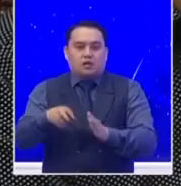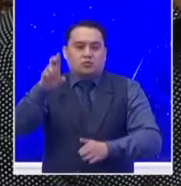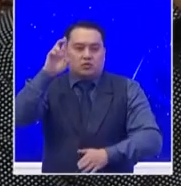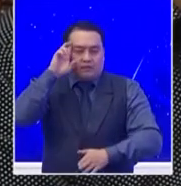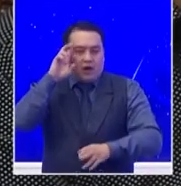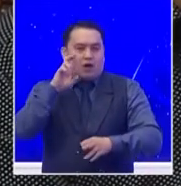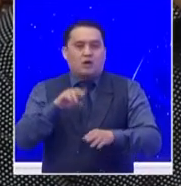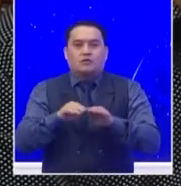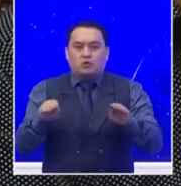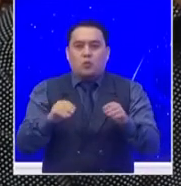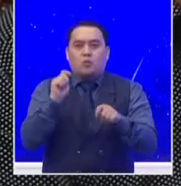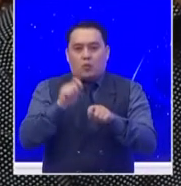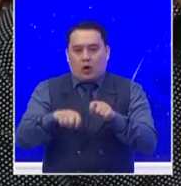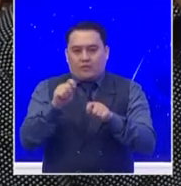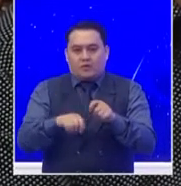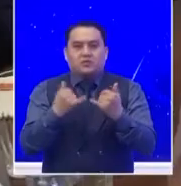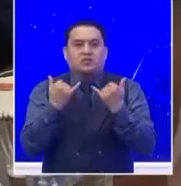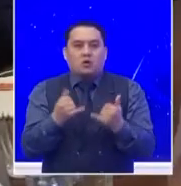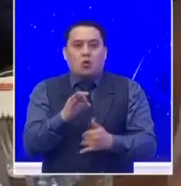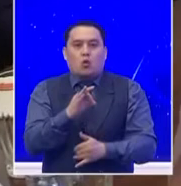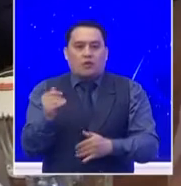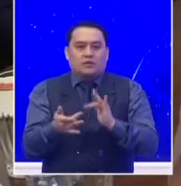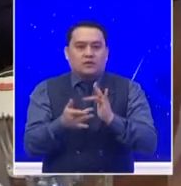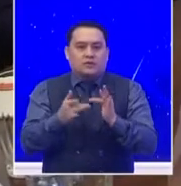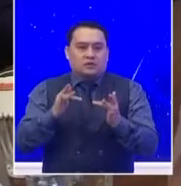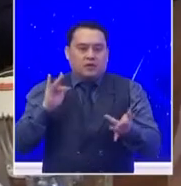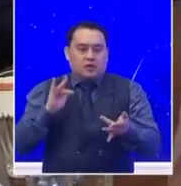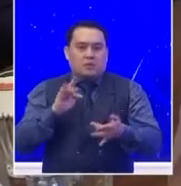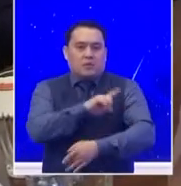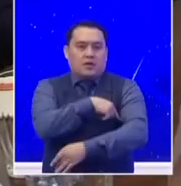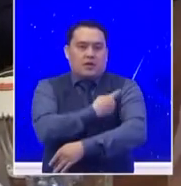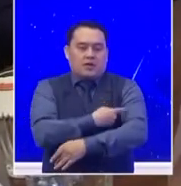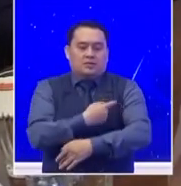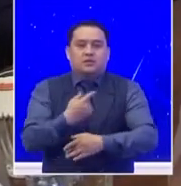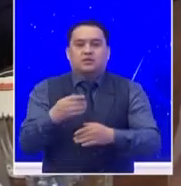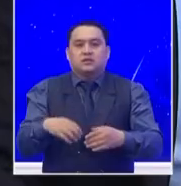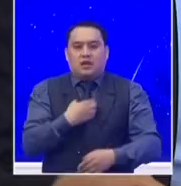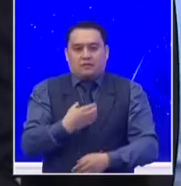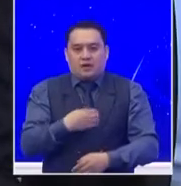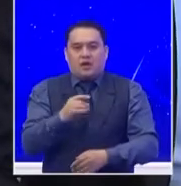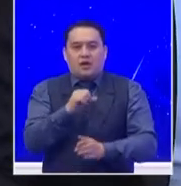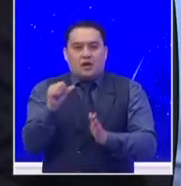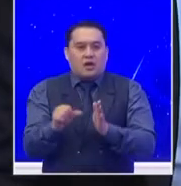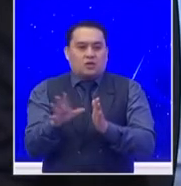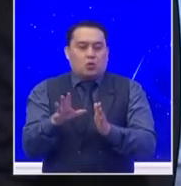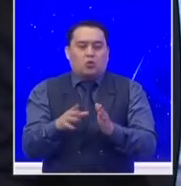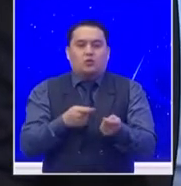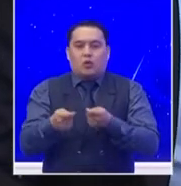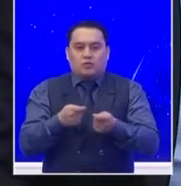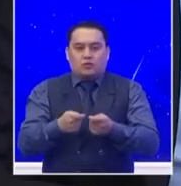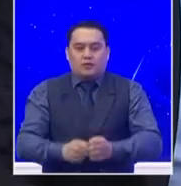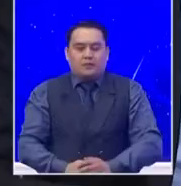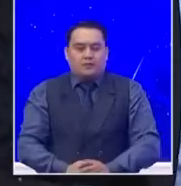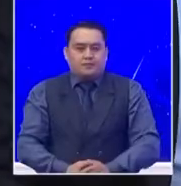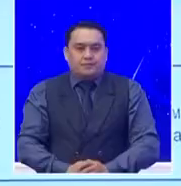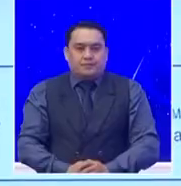Отметим, свой статус можно проверить уже сейчас на официальном сайте фонда медстрахования или в личном кабинете электронного правительства.